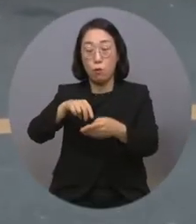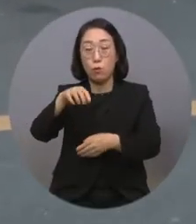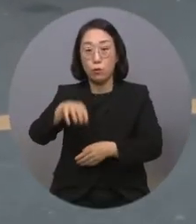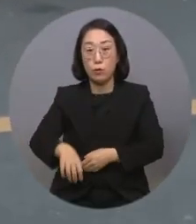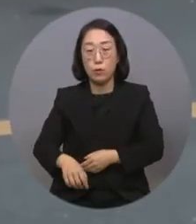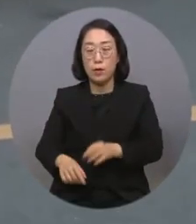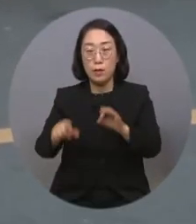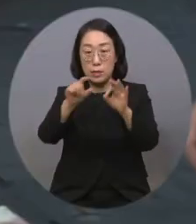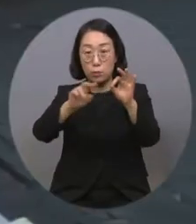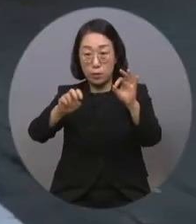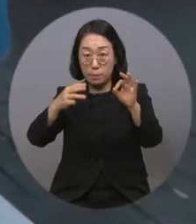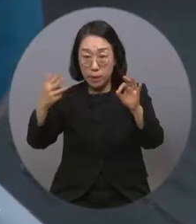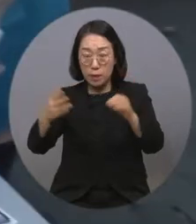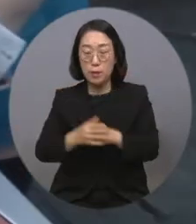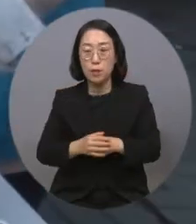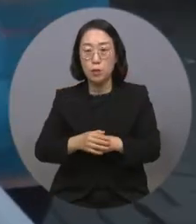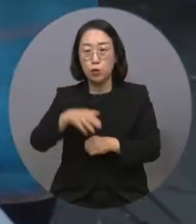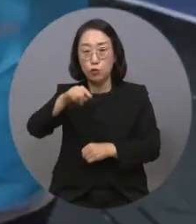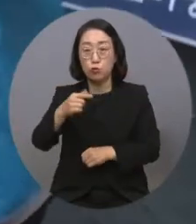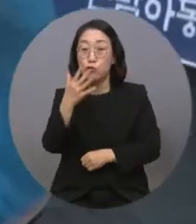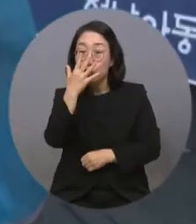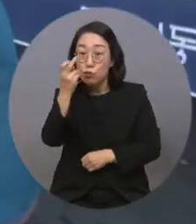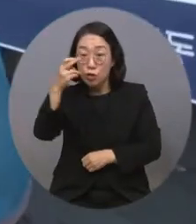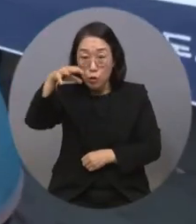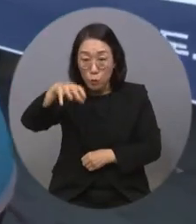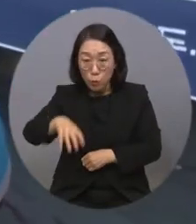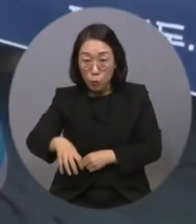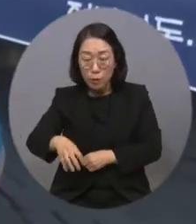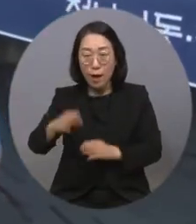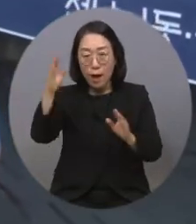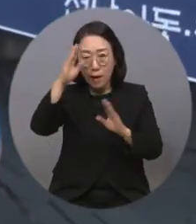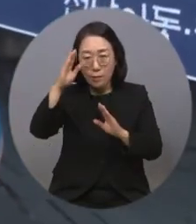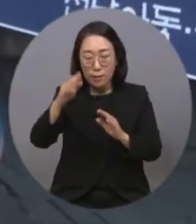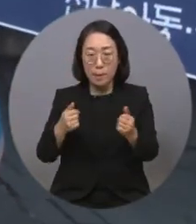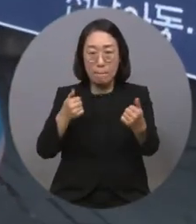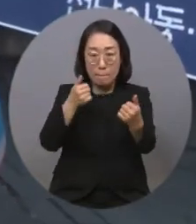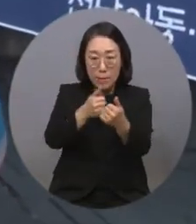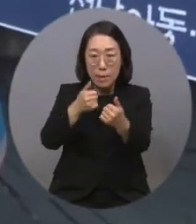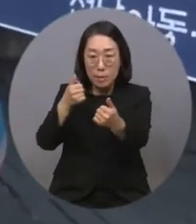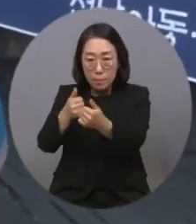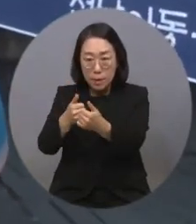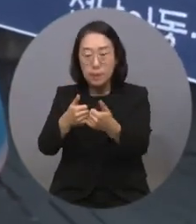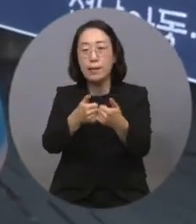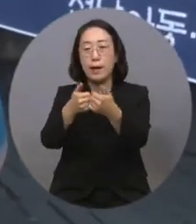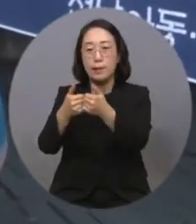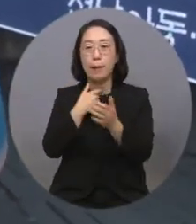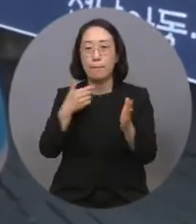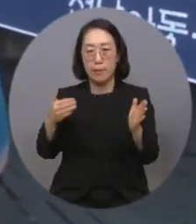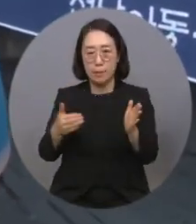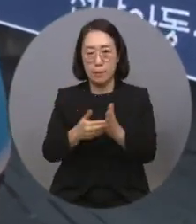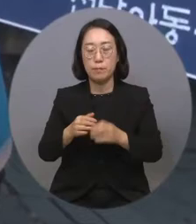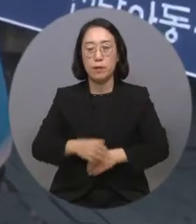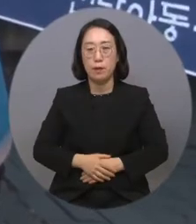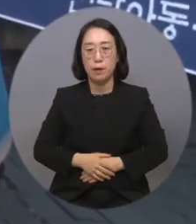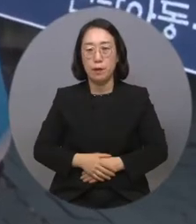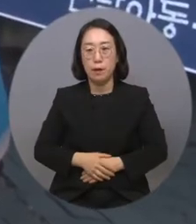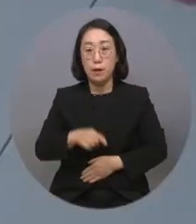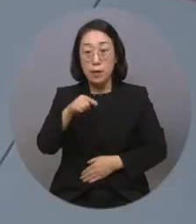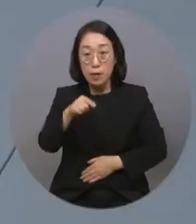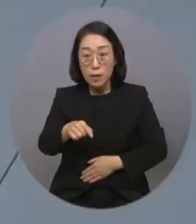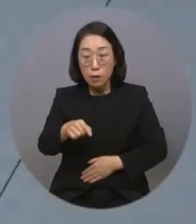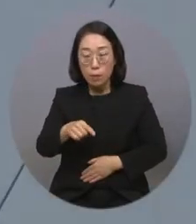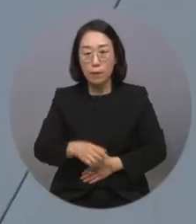지난달 28일 순천 지역 중고등학생을 대상으로 찾아가는 거리 상담을 진행했습니다. 이번